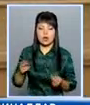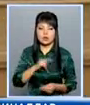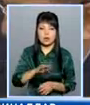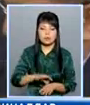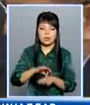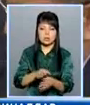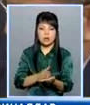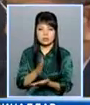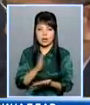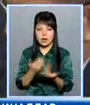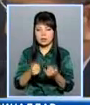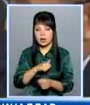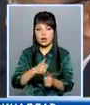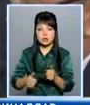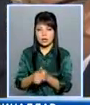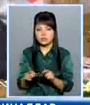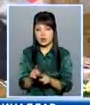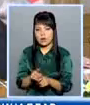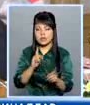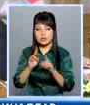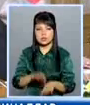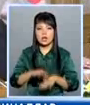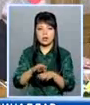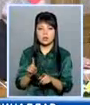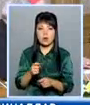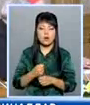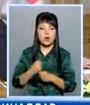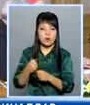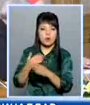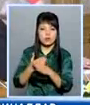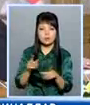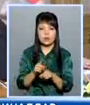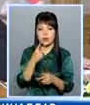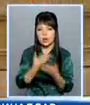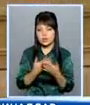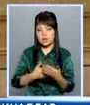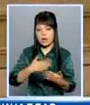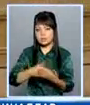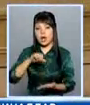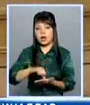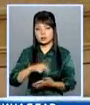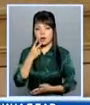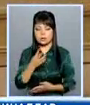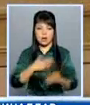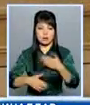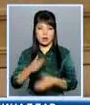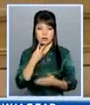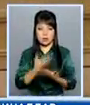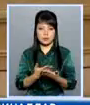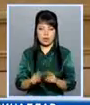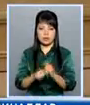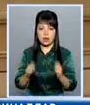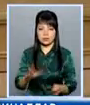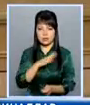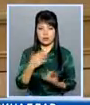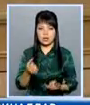діндер көшбасшылар съезін шақыру идеясына қолдау көрсеткен үшін, оның жұмысына белсенді қатысқан үшін өз ризашылығын білдірді. Ал